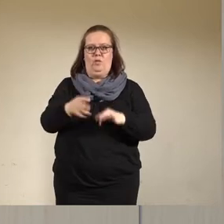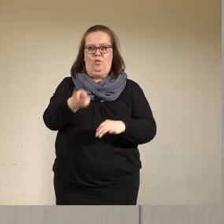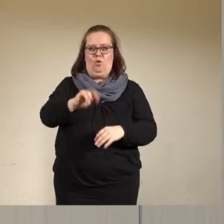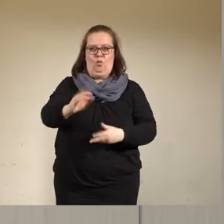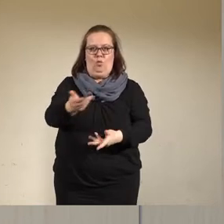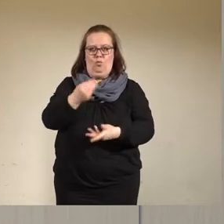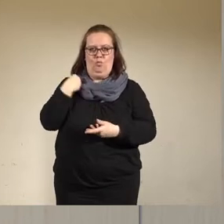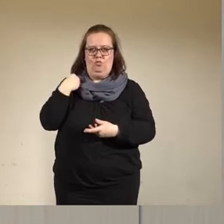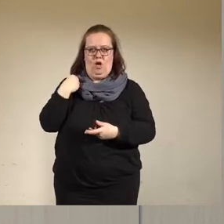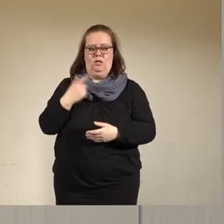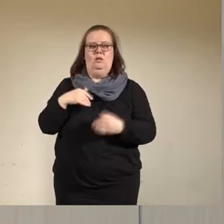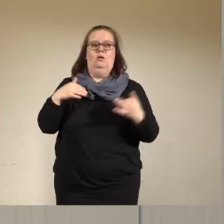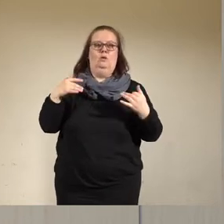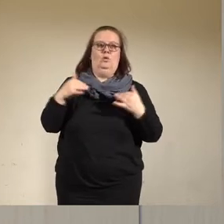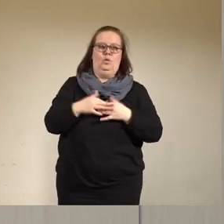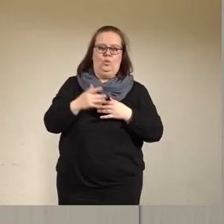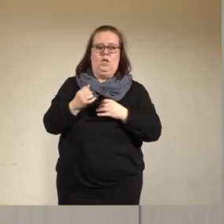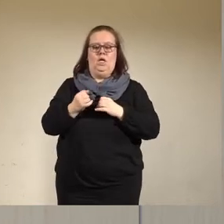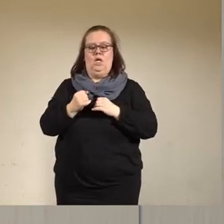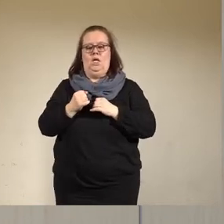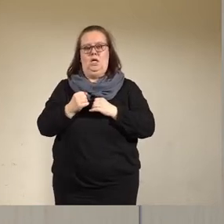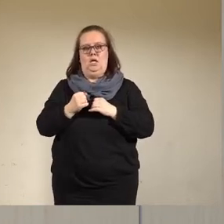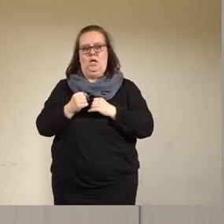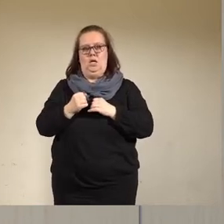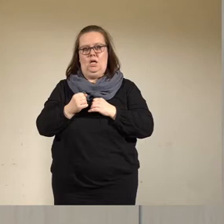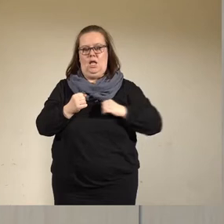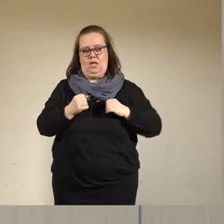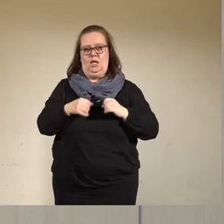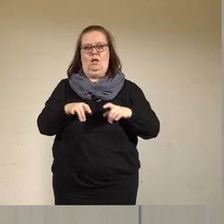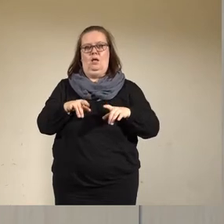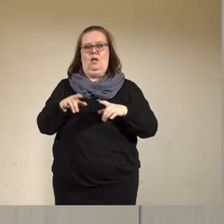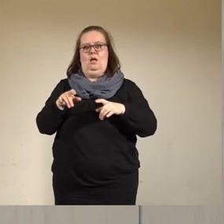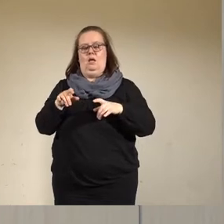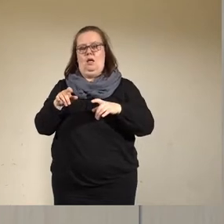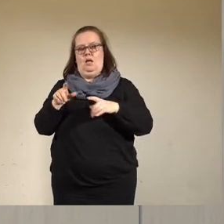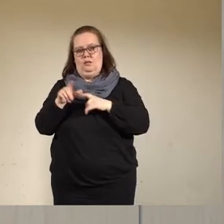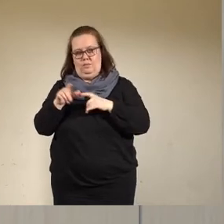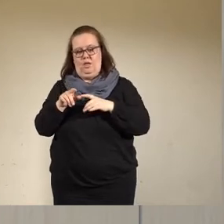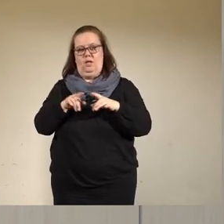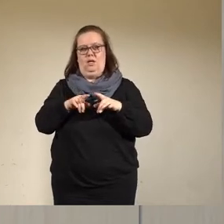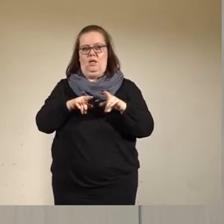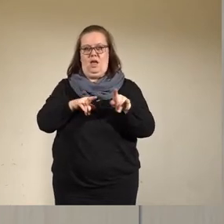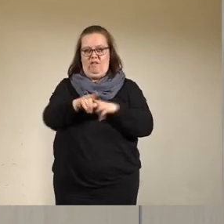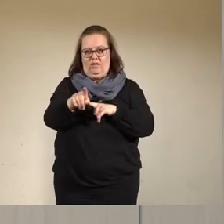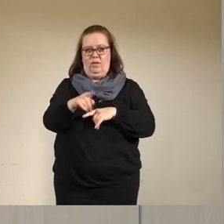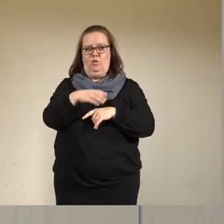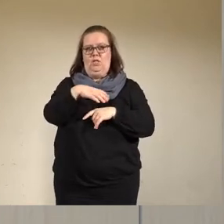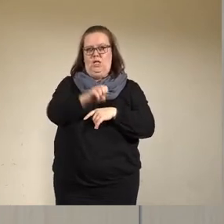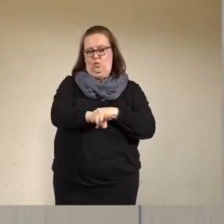informiert. Grüne, Linke, SPD, FDP und